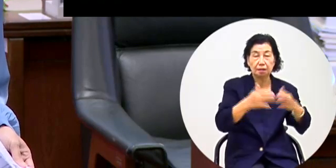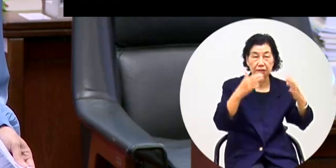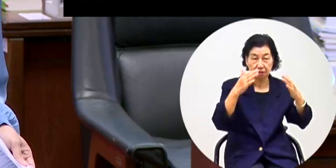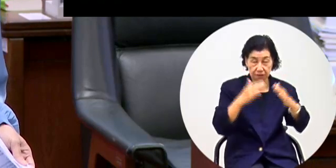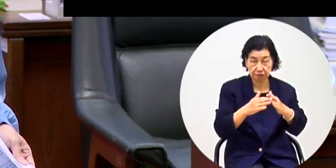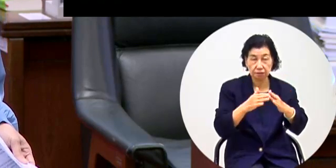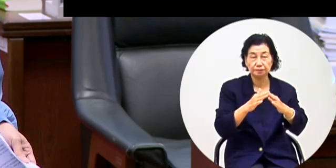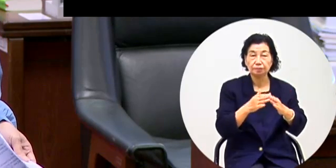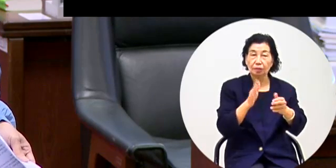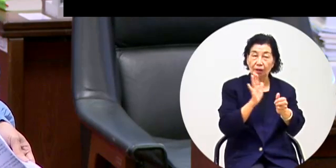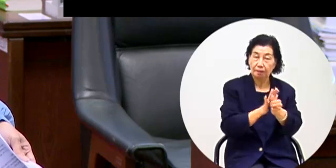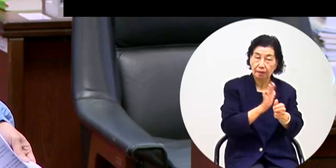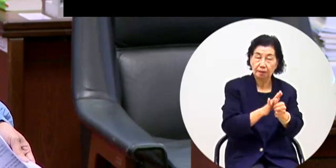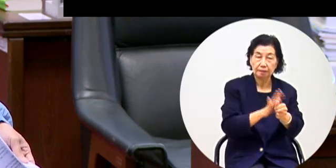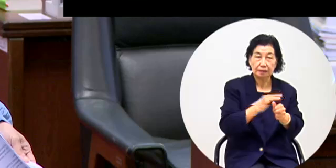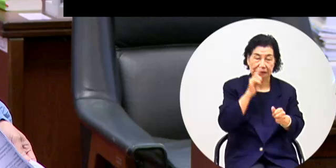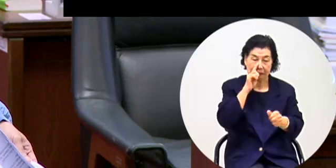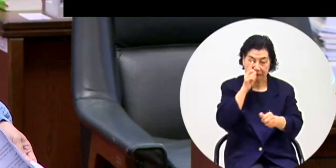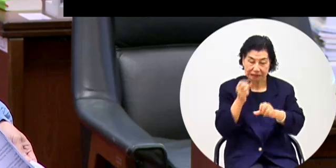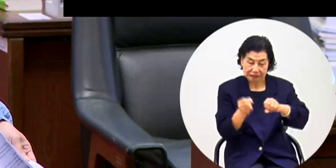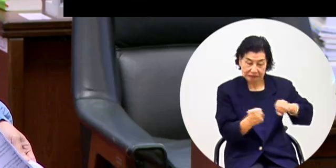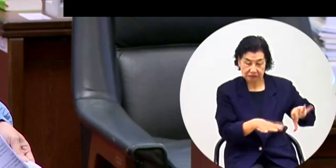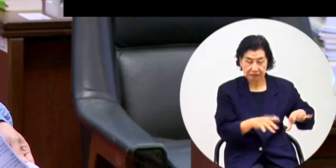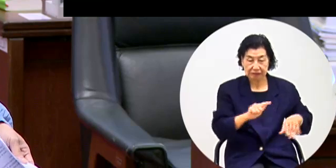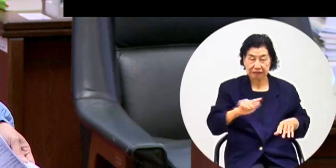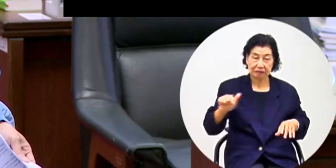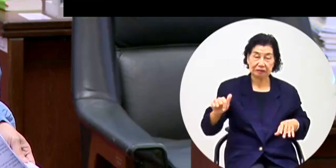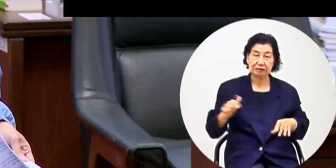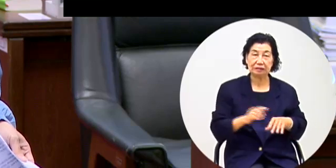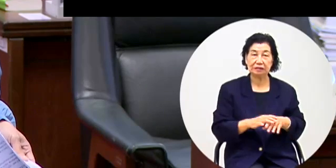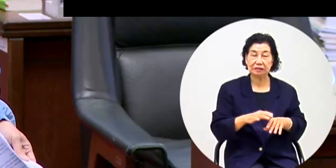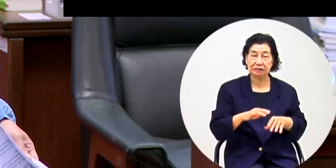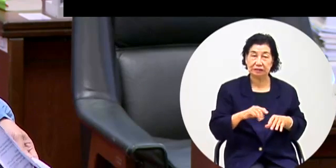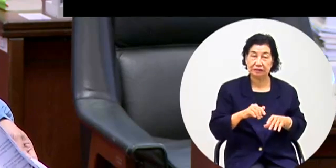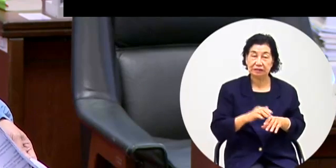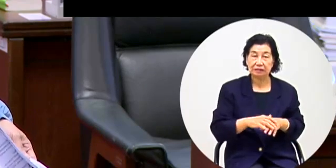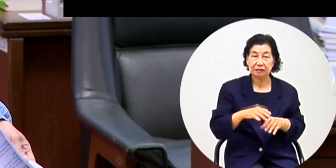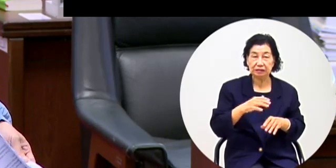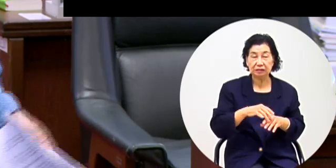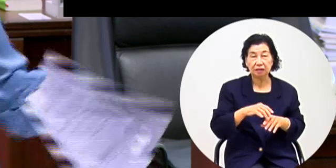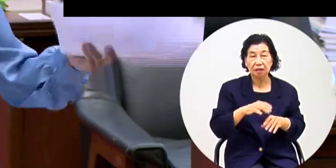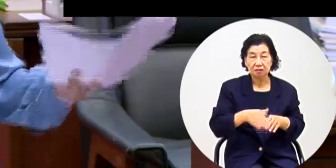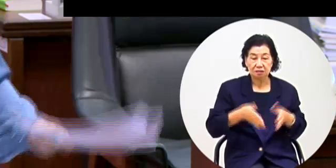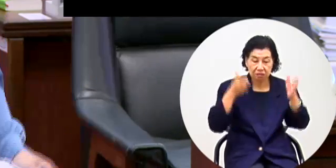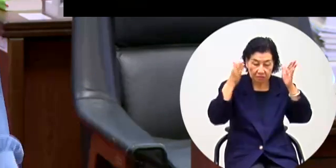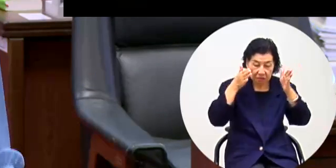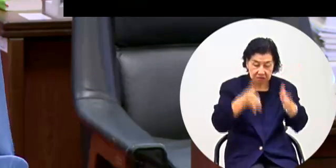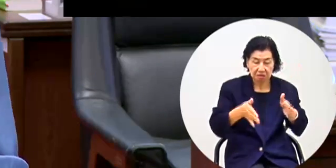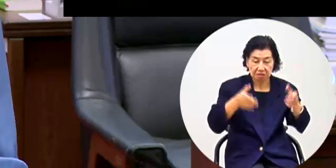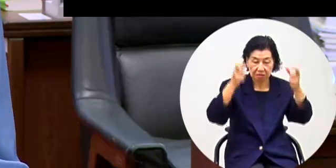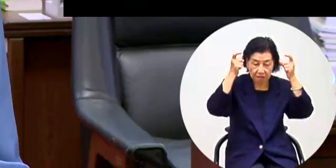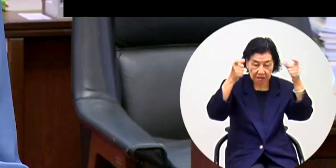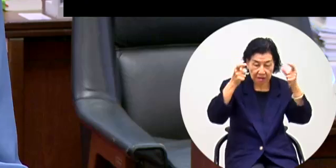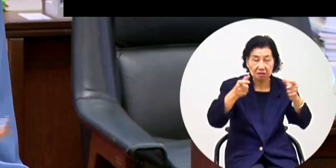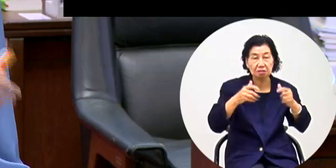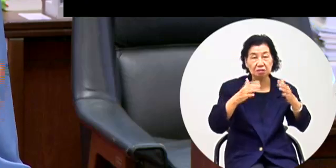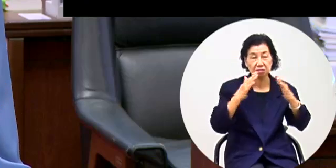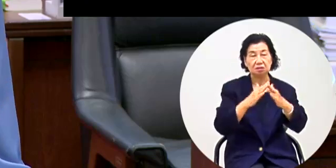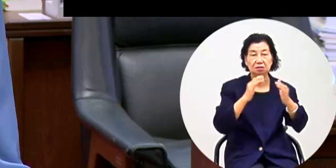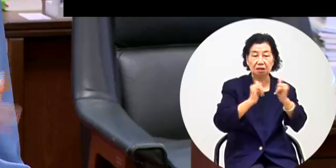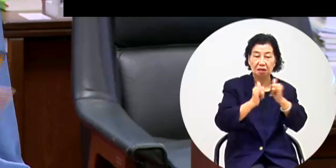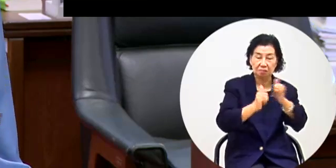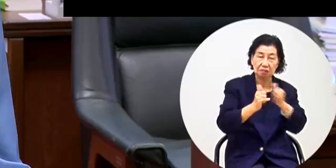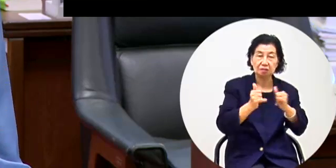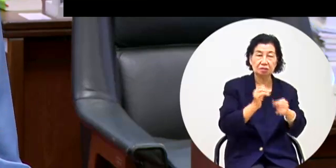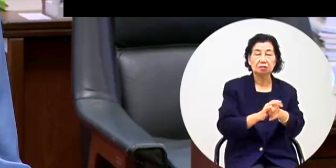战。很抱歉呢，高雄市是那一个受害者，对高雄市民怎么会公平呢？云林呢？那个连那个